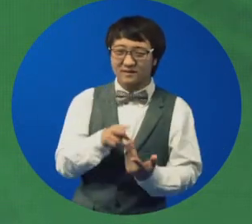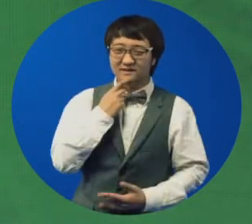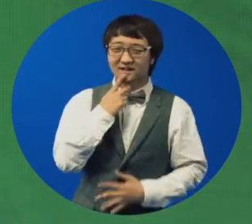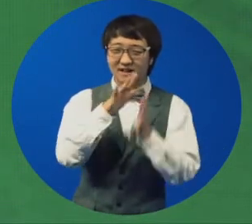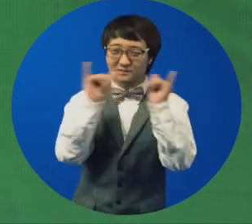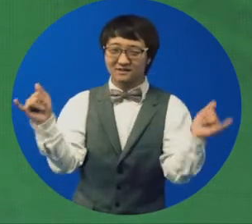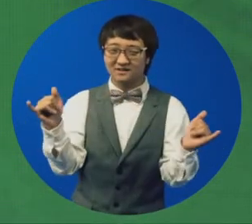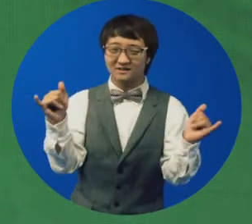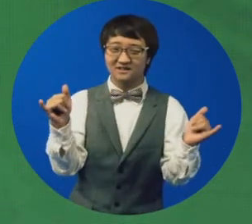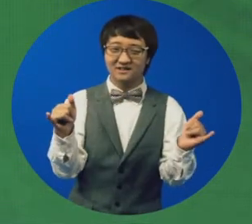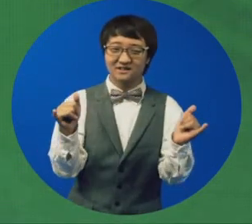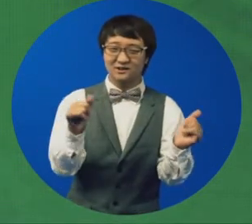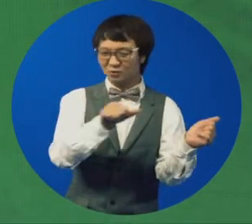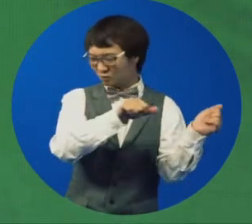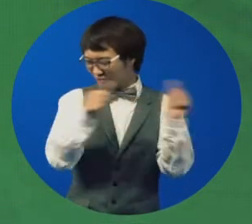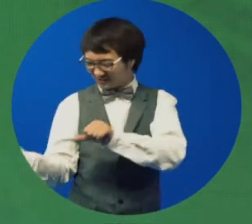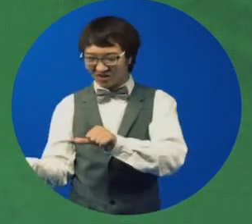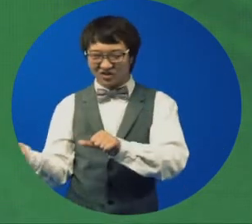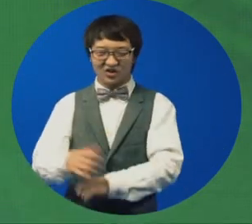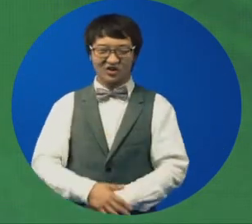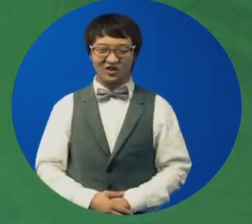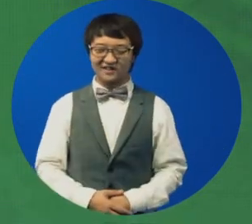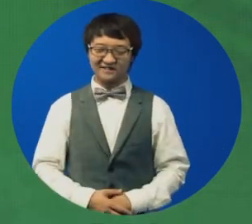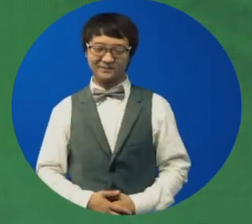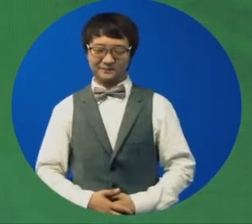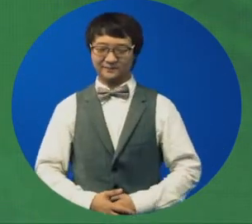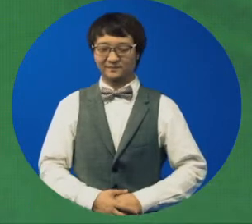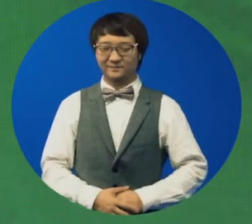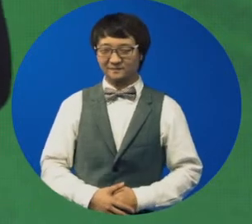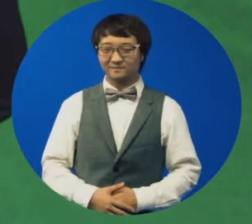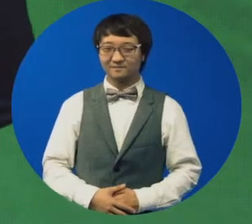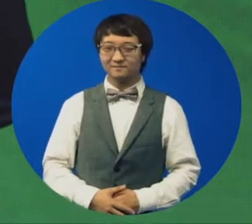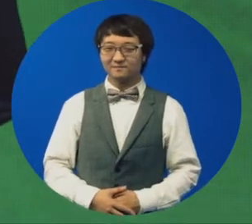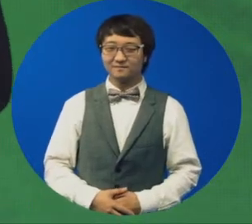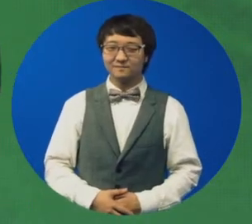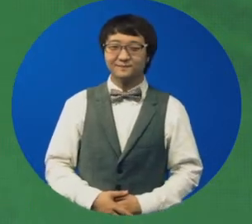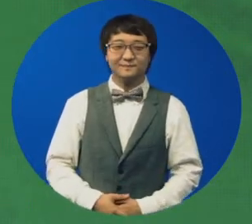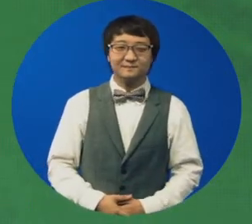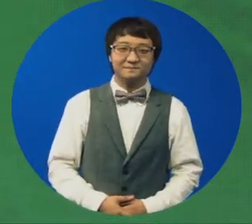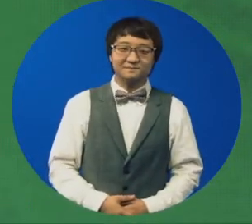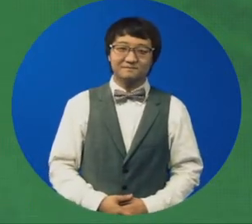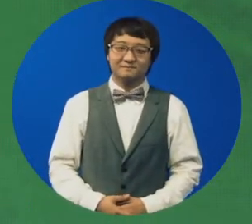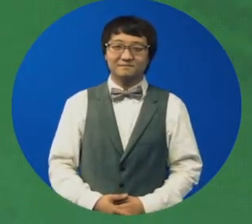근데 이렇게 마음이 착잡하더랍니다. 어떤 목사님인지 상상하세요.